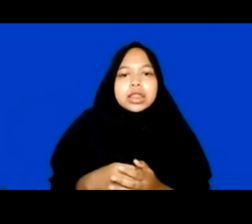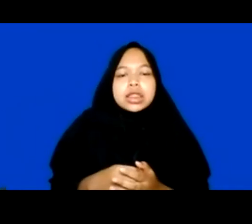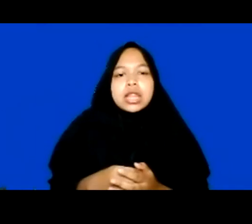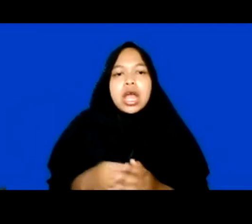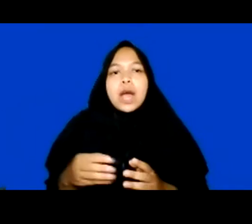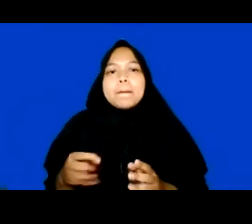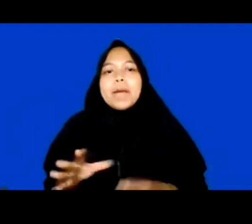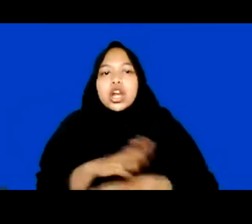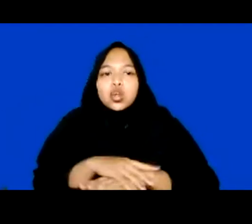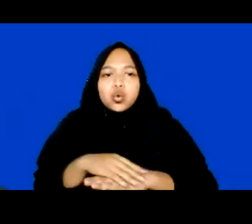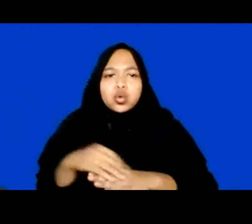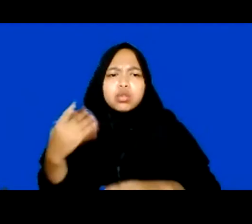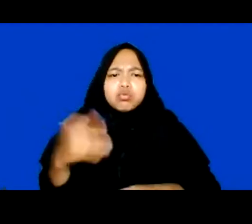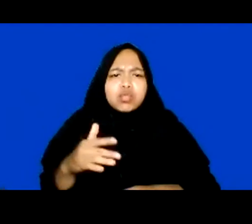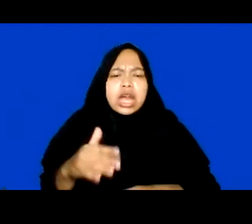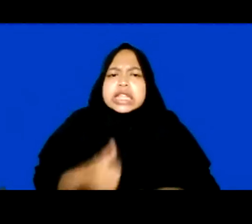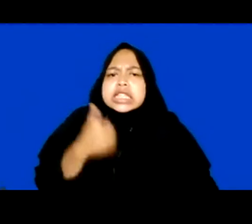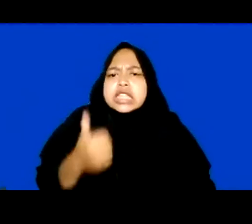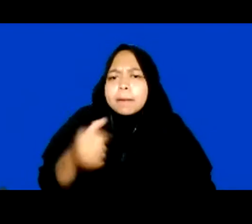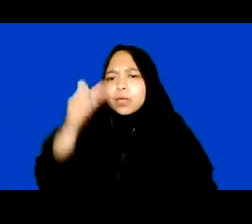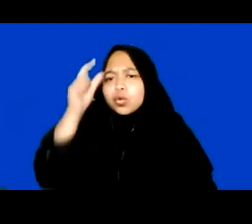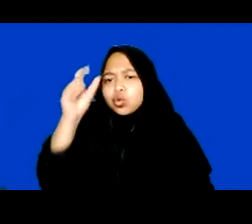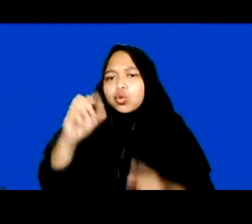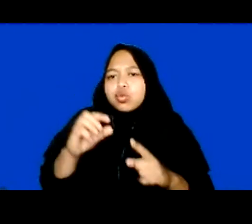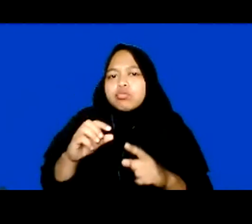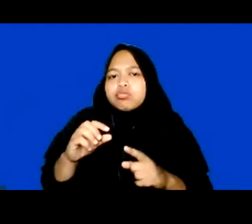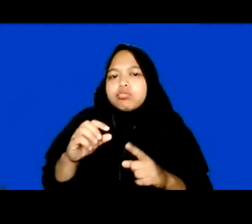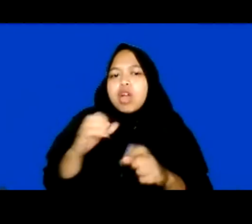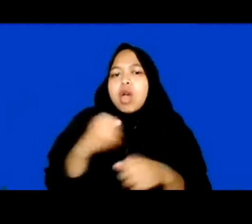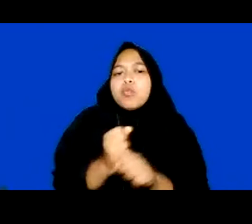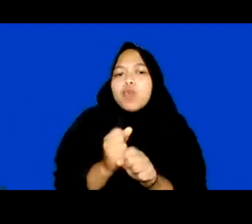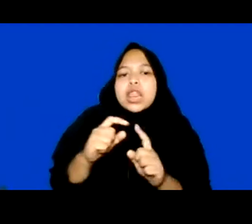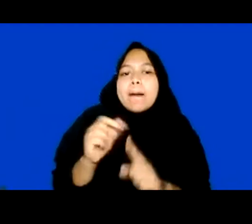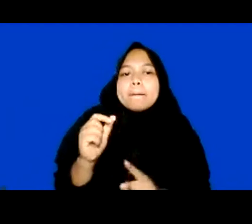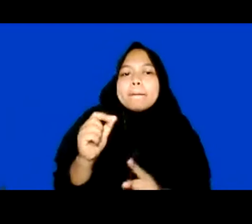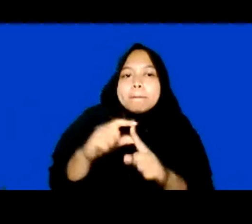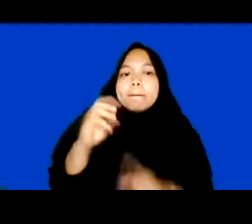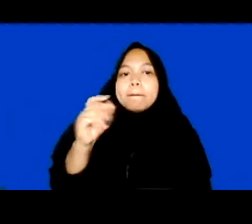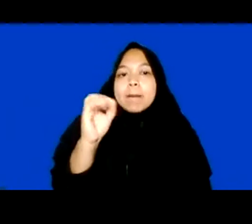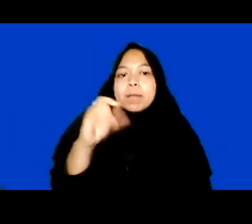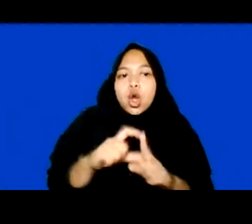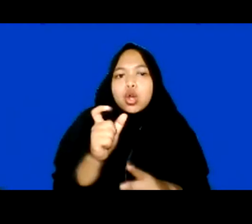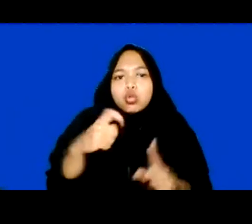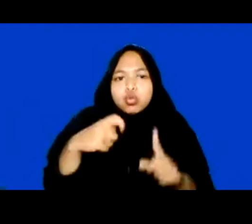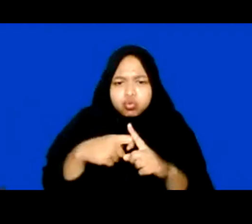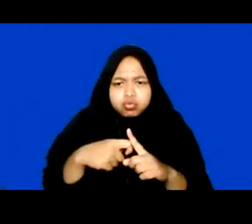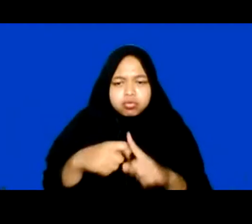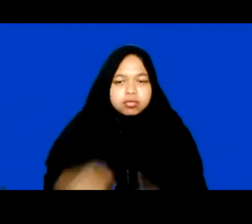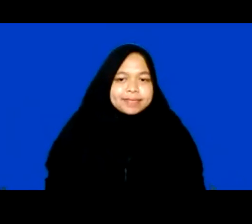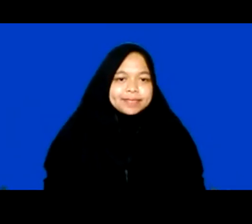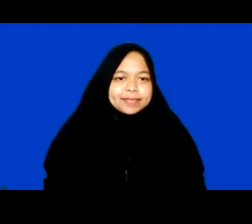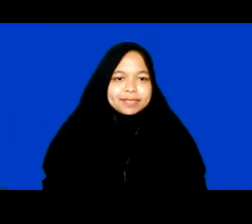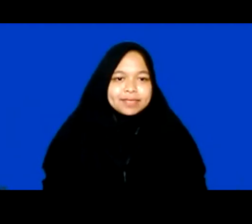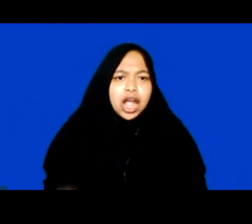untuk diolah saja untuk produk. Jadi untuk penyamakannya mungkin saya bisa di nantilah di bagian yang penyamak kali